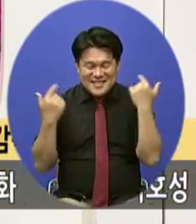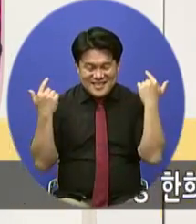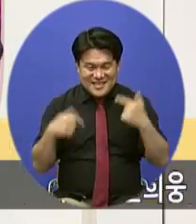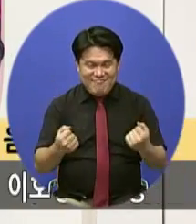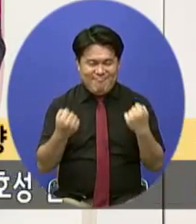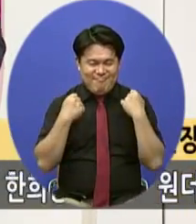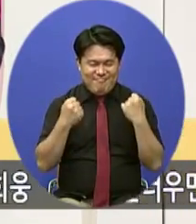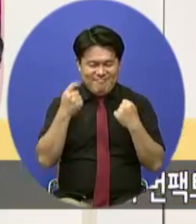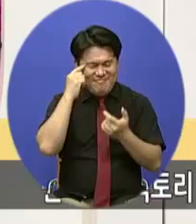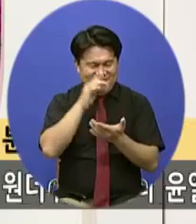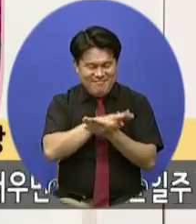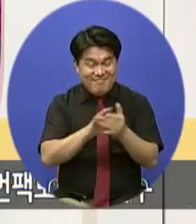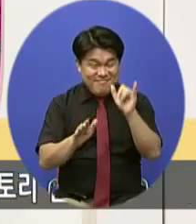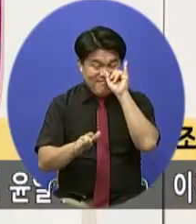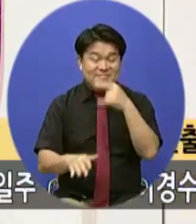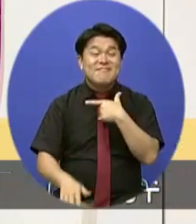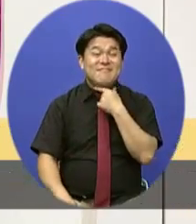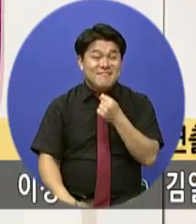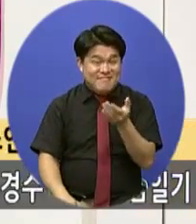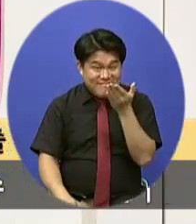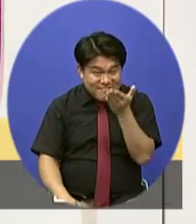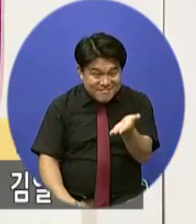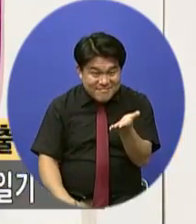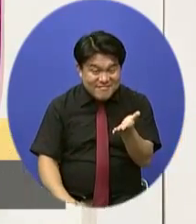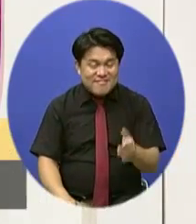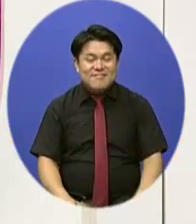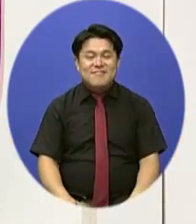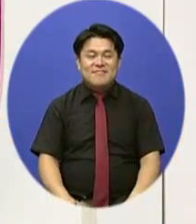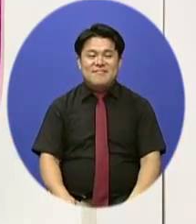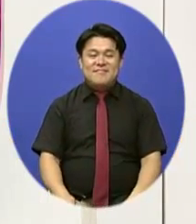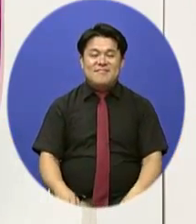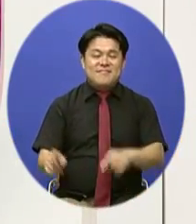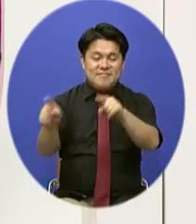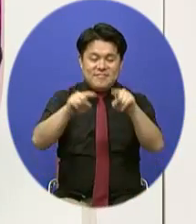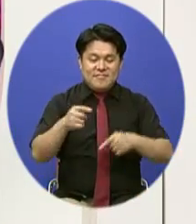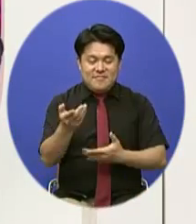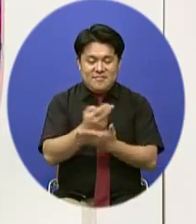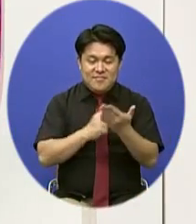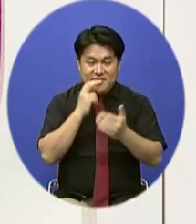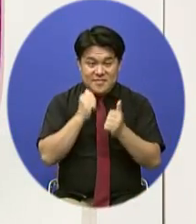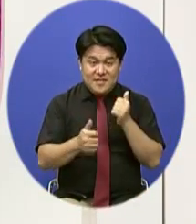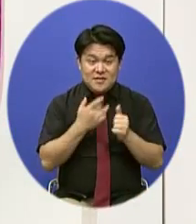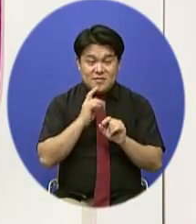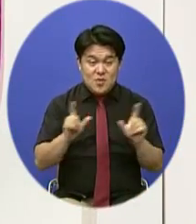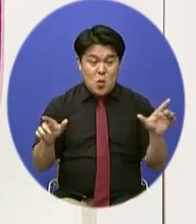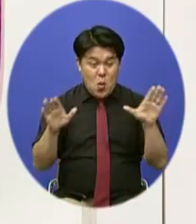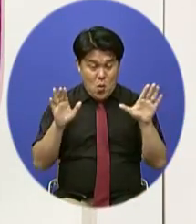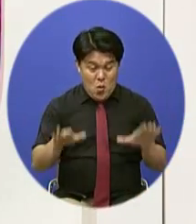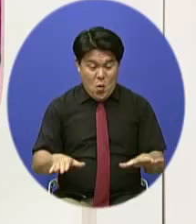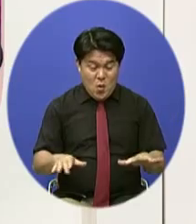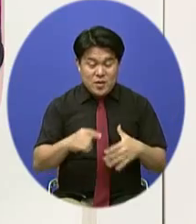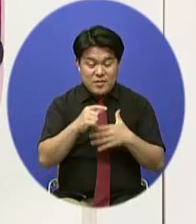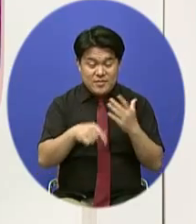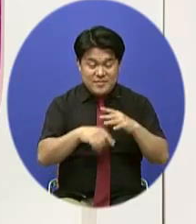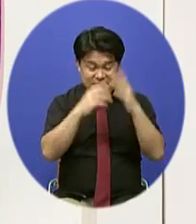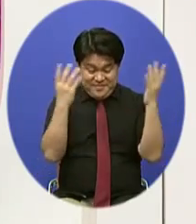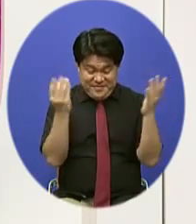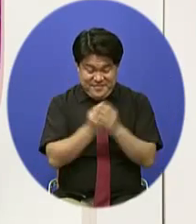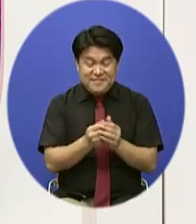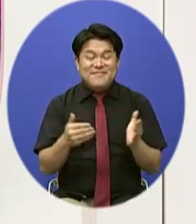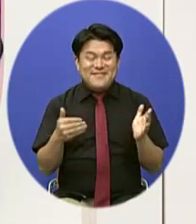항상 건강과 평화가 가득했으면 좋겠습니다. 그렇죠. 생방송 전국 나눔 노래자랑 화요일 오늘 준비한